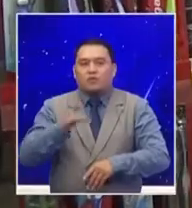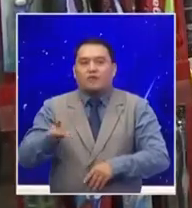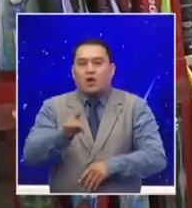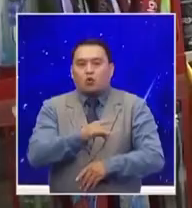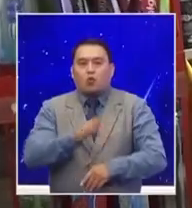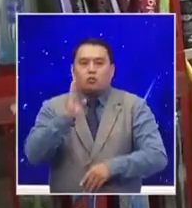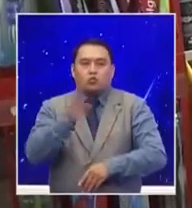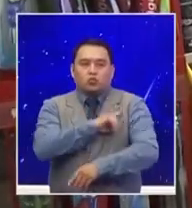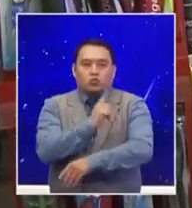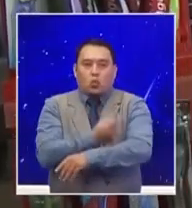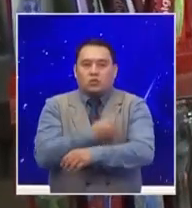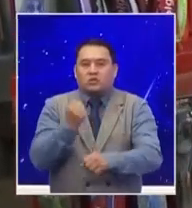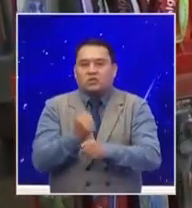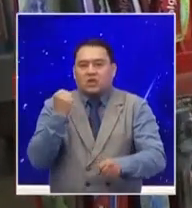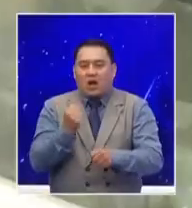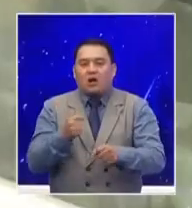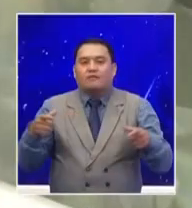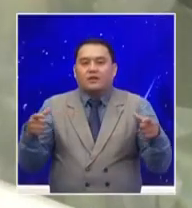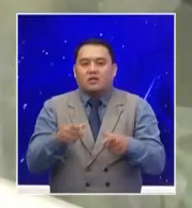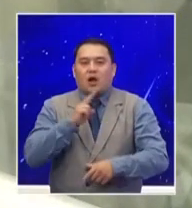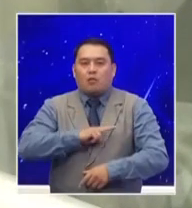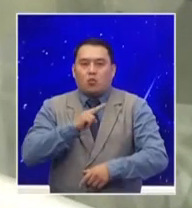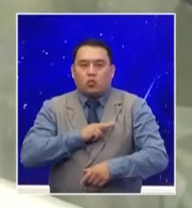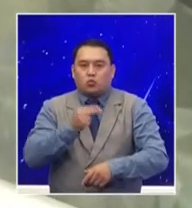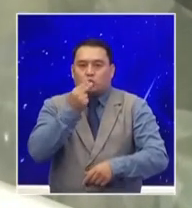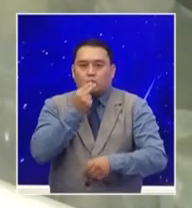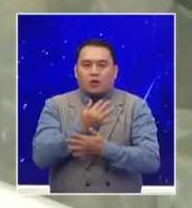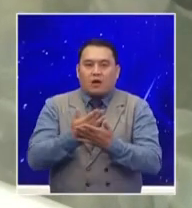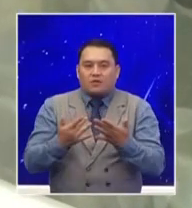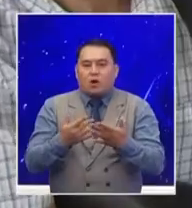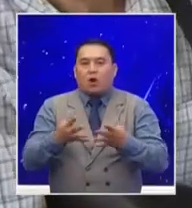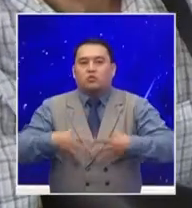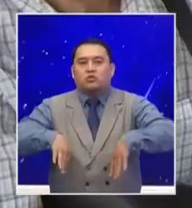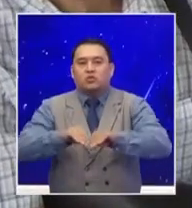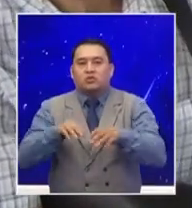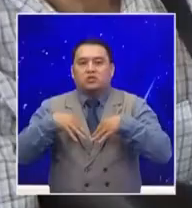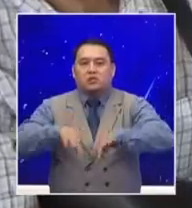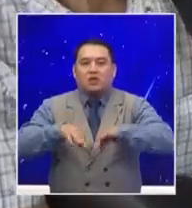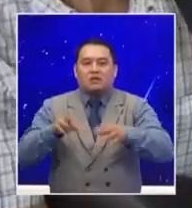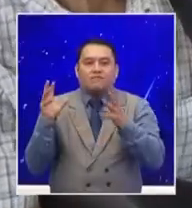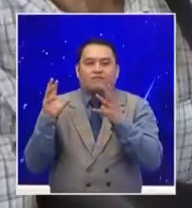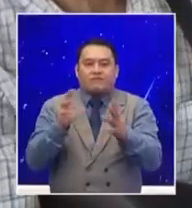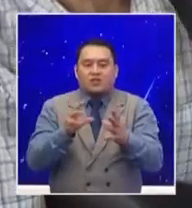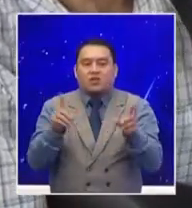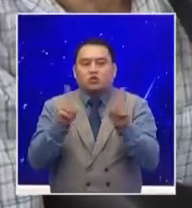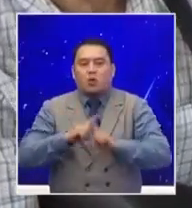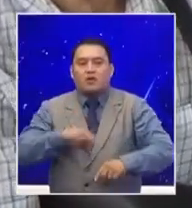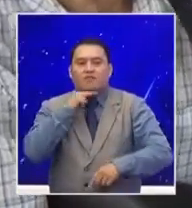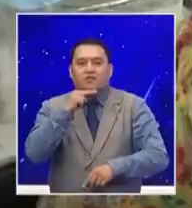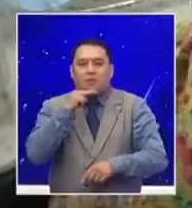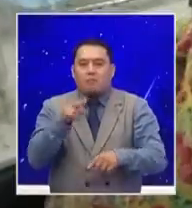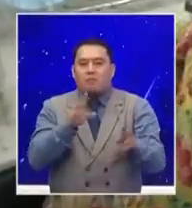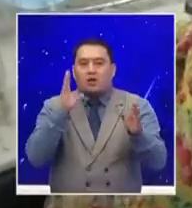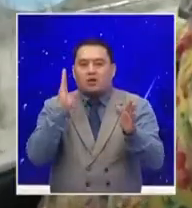регионе будет ужесточен карантин. Ограничат работу непродуктовых торговых точек и общественного транспорта в выходные дни. Особое внимание руководитель